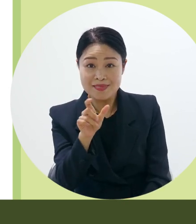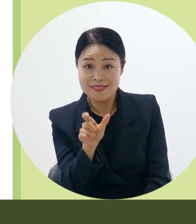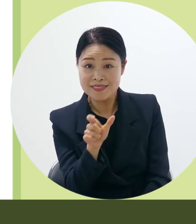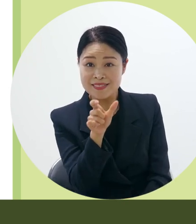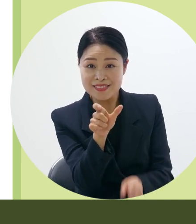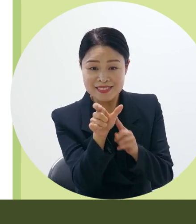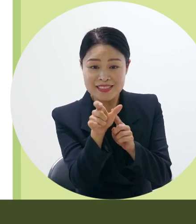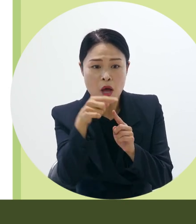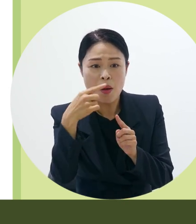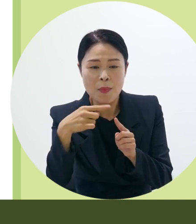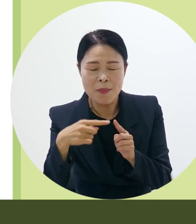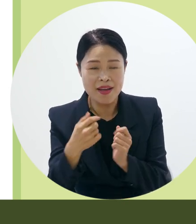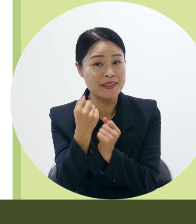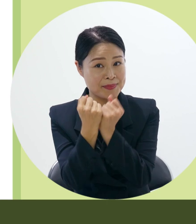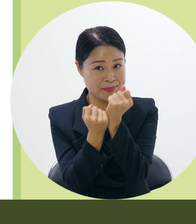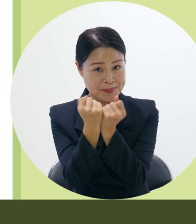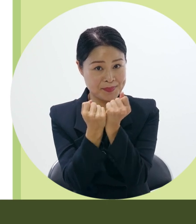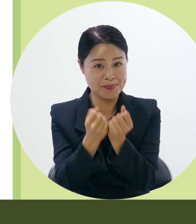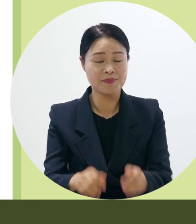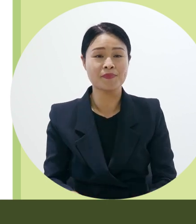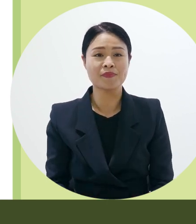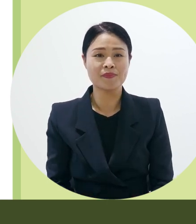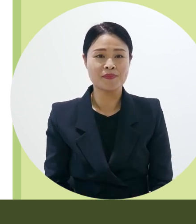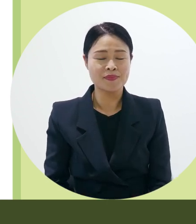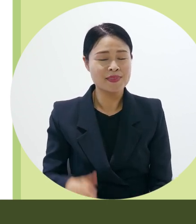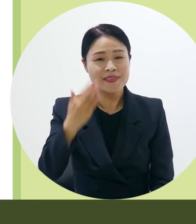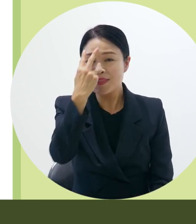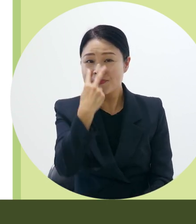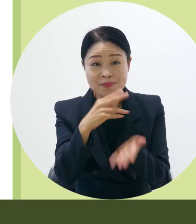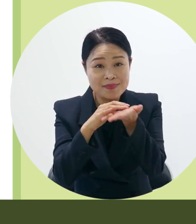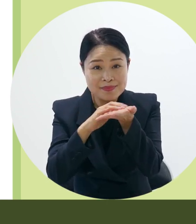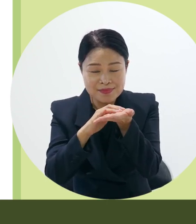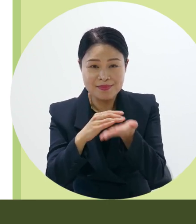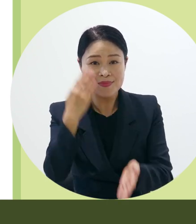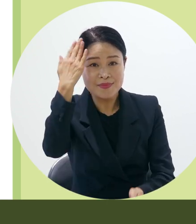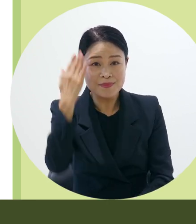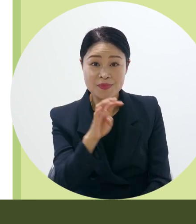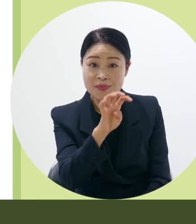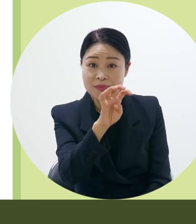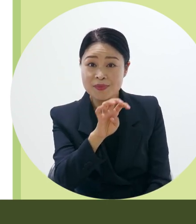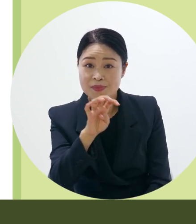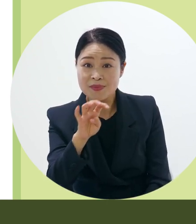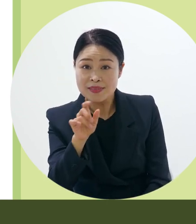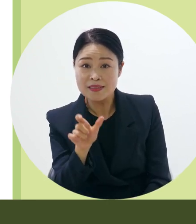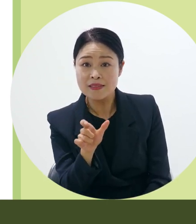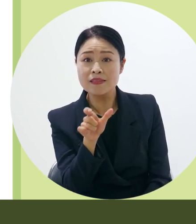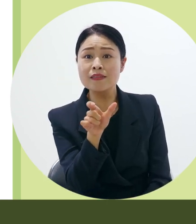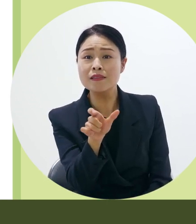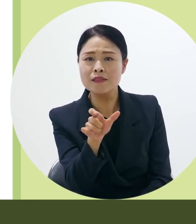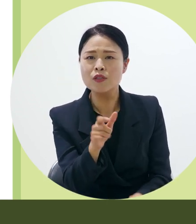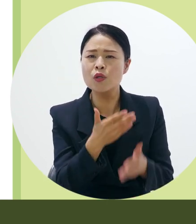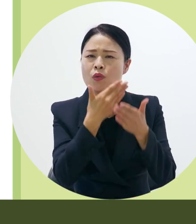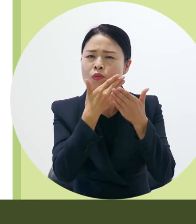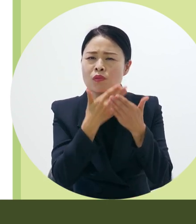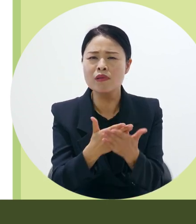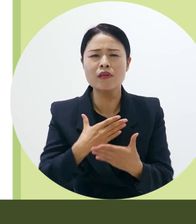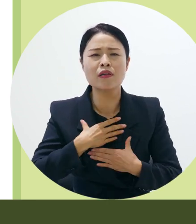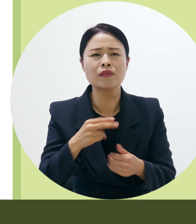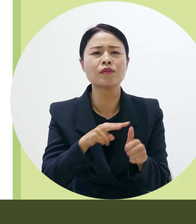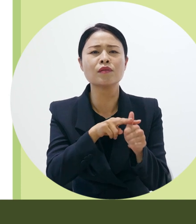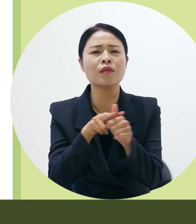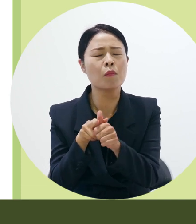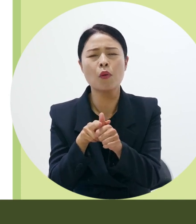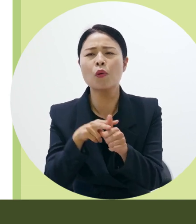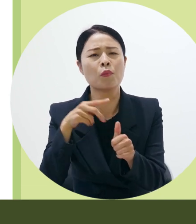점자 코드 표시 의무화 품목에 대해 알아봅시다. 점자 코드 표시 의무화 품목군의